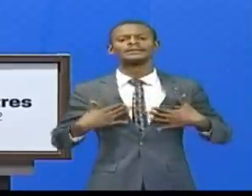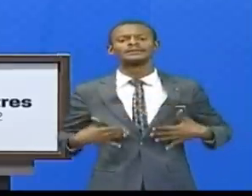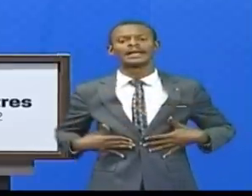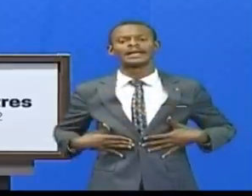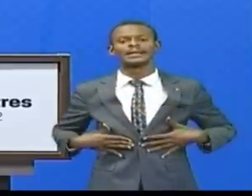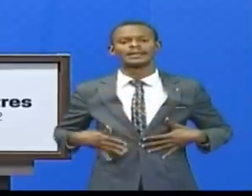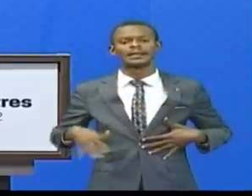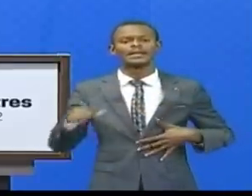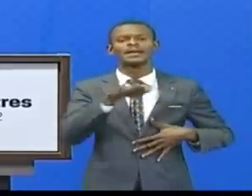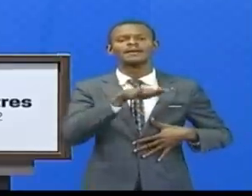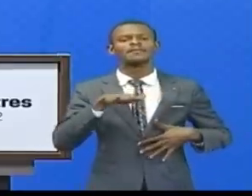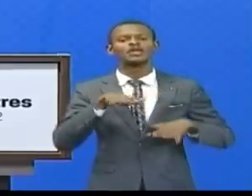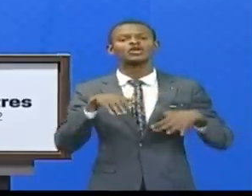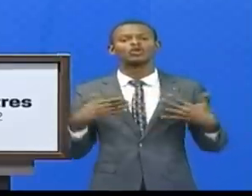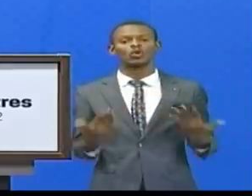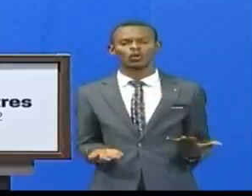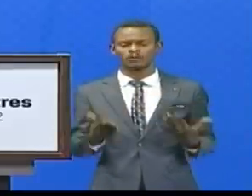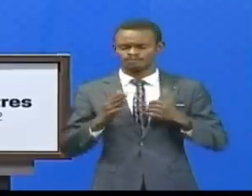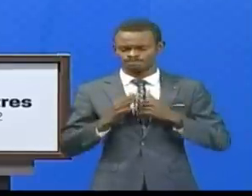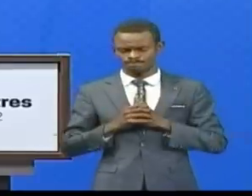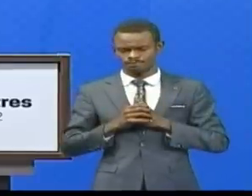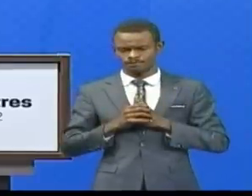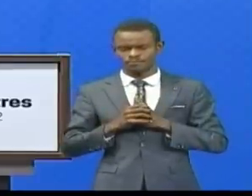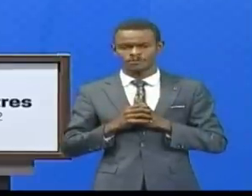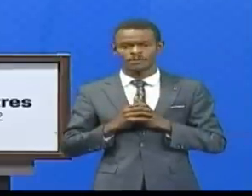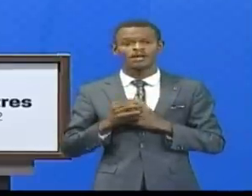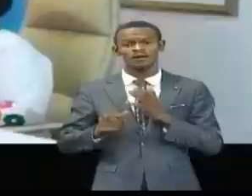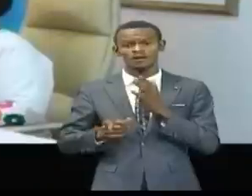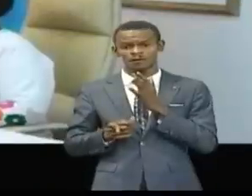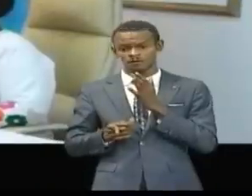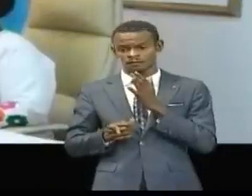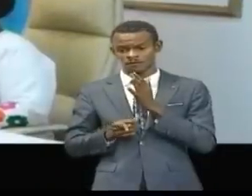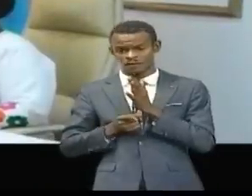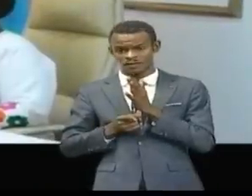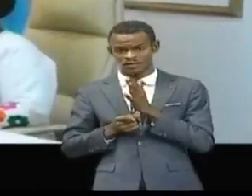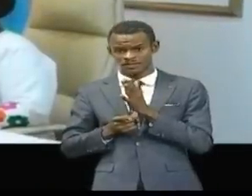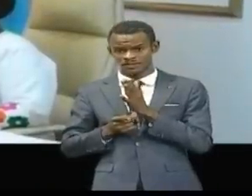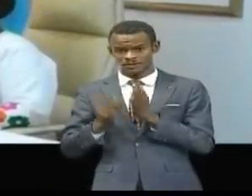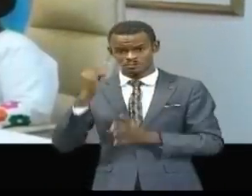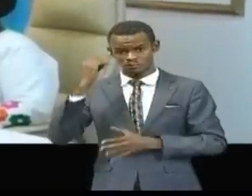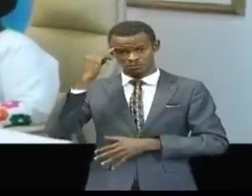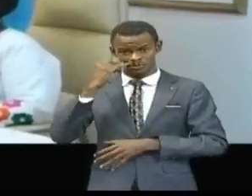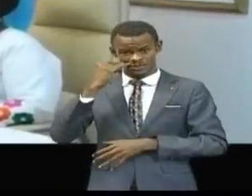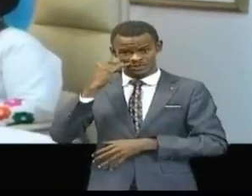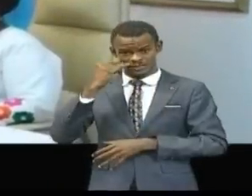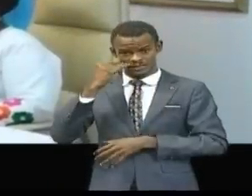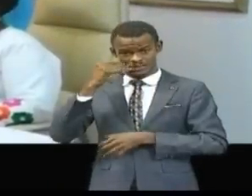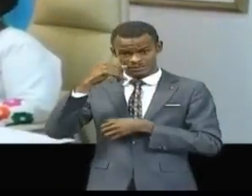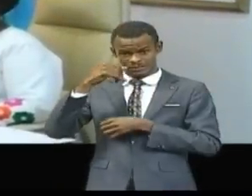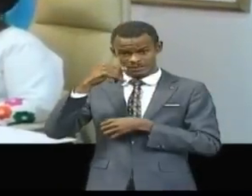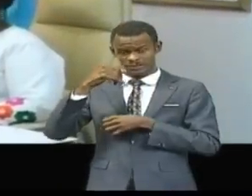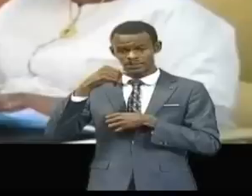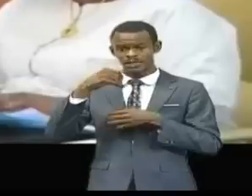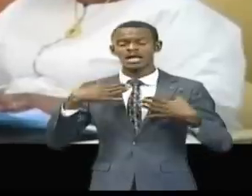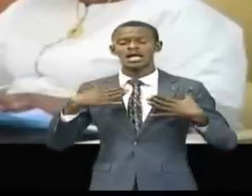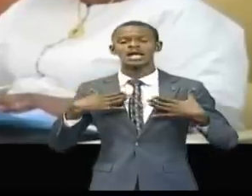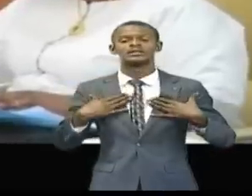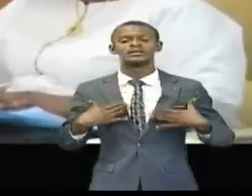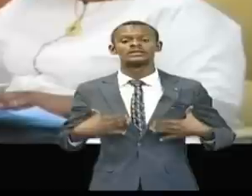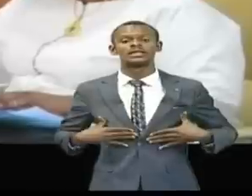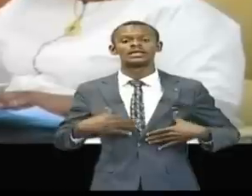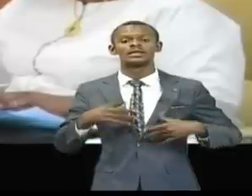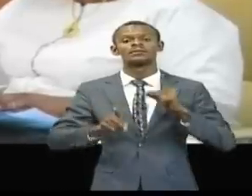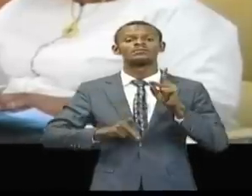mission, la vice-ministre de la Santé publique, Hygiène, Prévention, a présenté